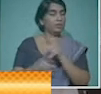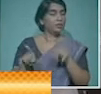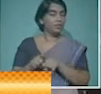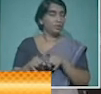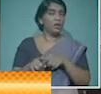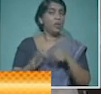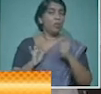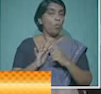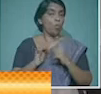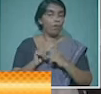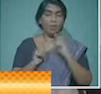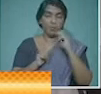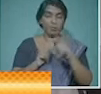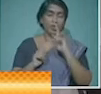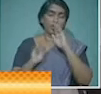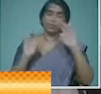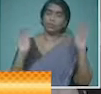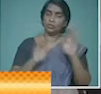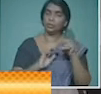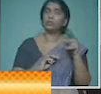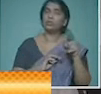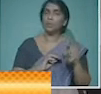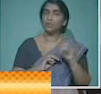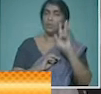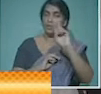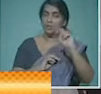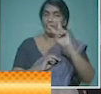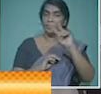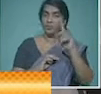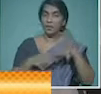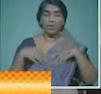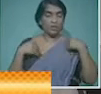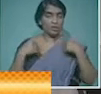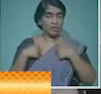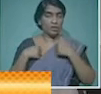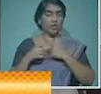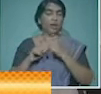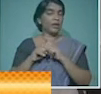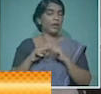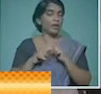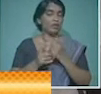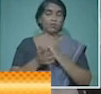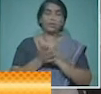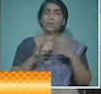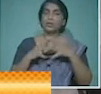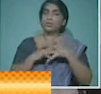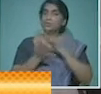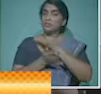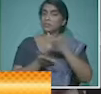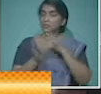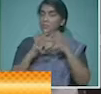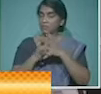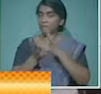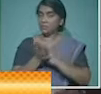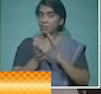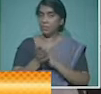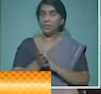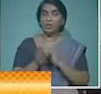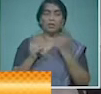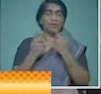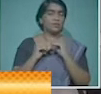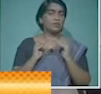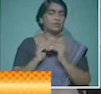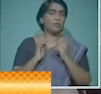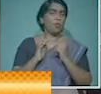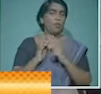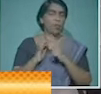நிறுவனங்களை மறுசீரமைப்பு செய்யும் நிலைப்பாட்டை வெளியிட்டது. எனினும் மஹிந்த ராஜபக்ச, ஜேவிபி மற்றும் முன்னாள் ஜனாதிபதி சந்திரிகா